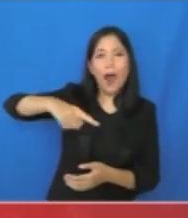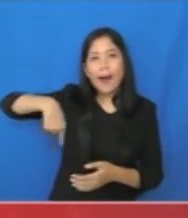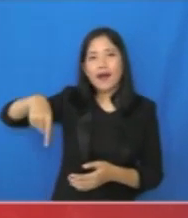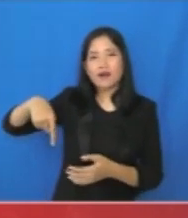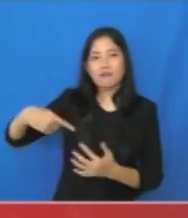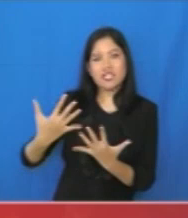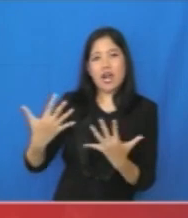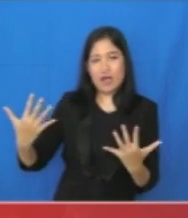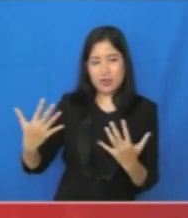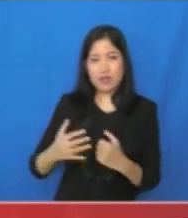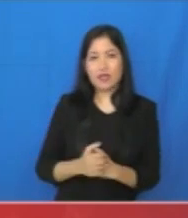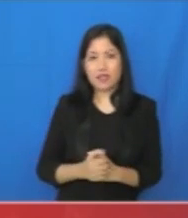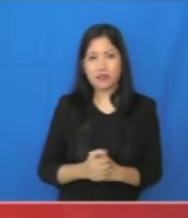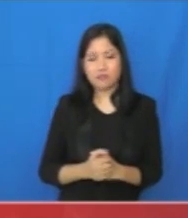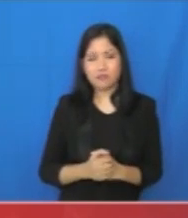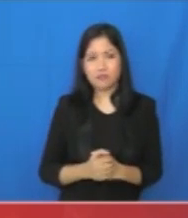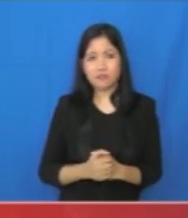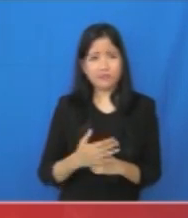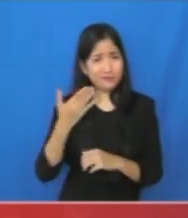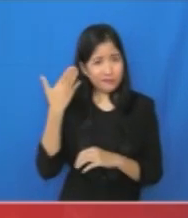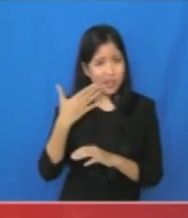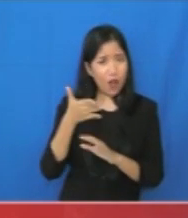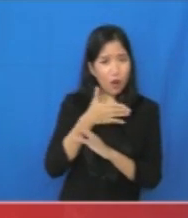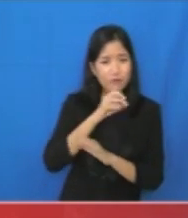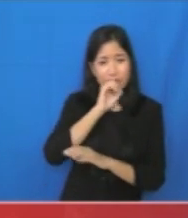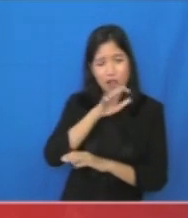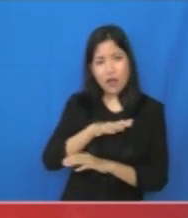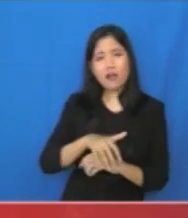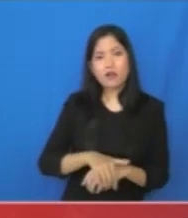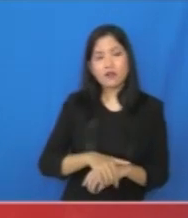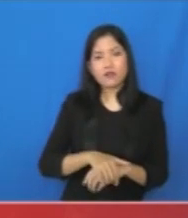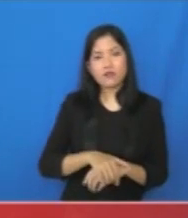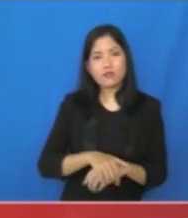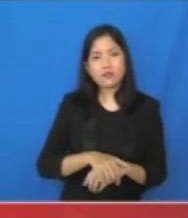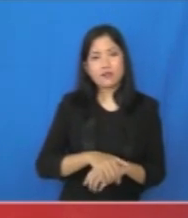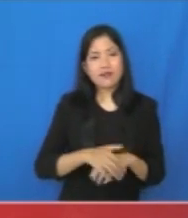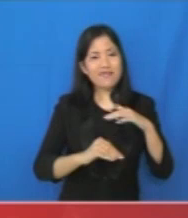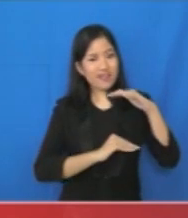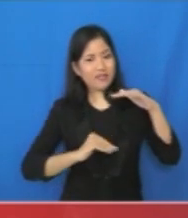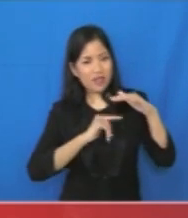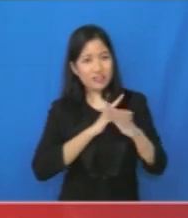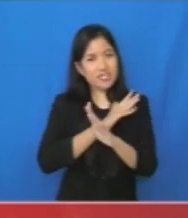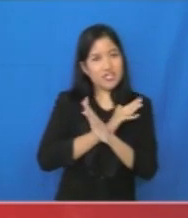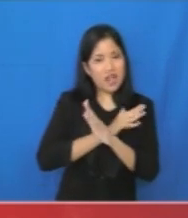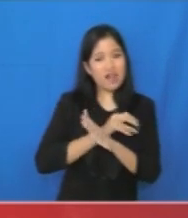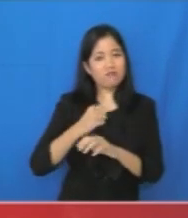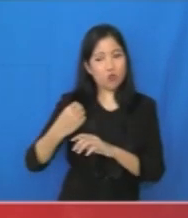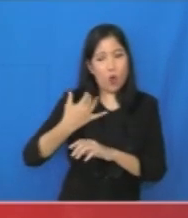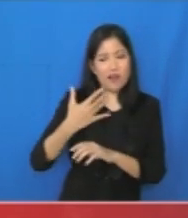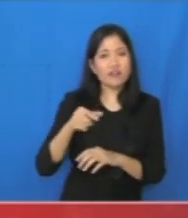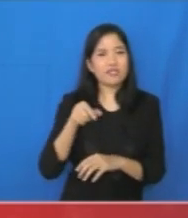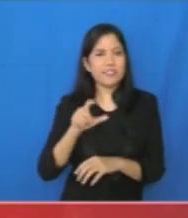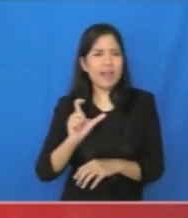Seperti yang saya katakan diawal Bagaimana pondasi untuk mencegah penularan ini